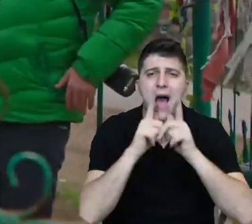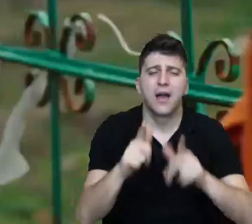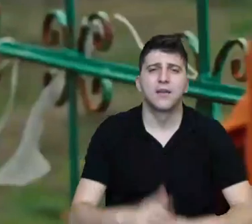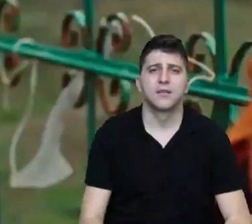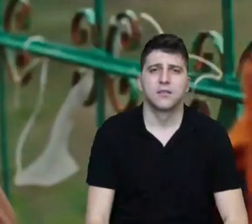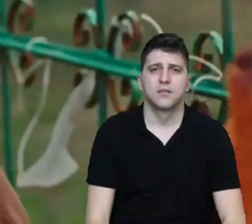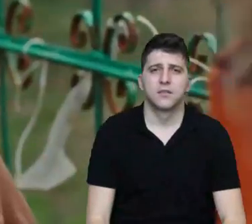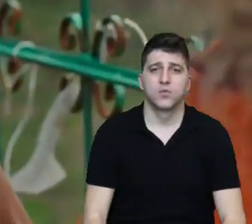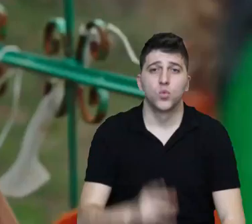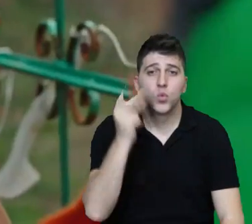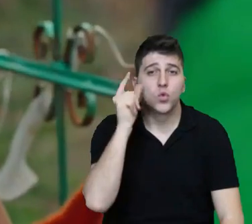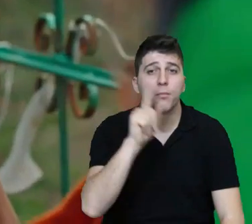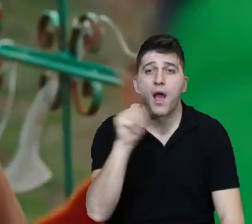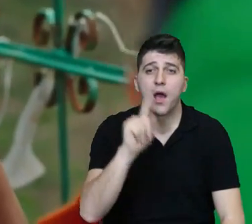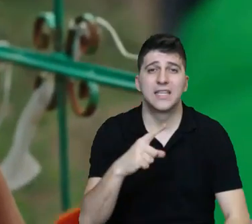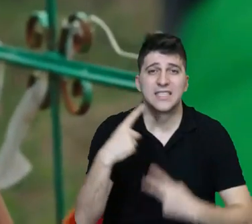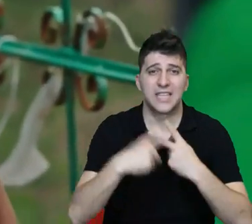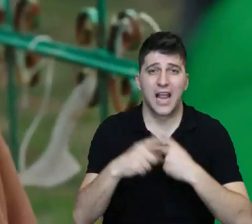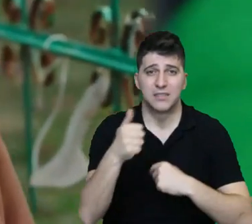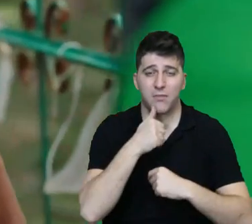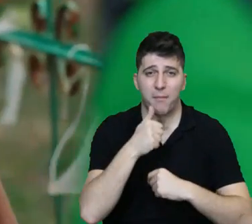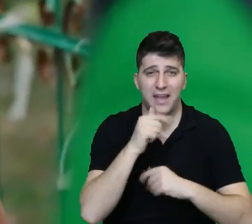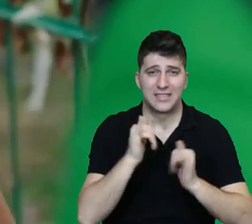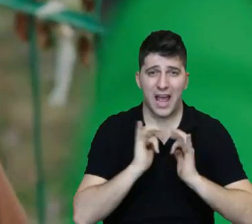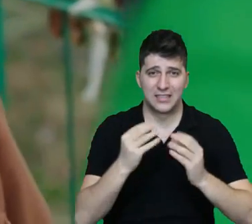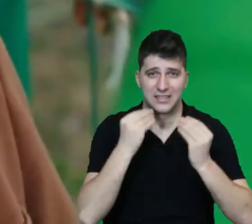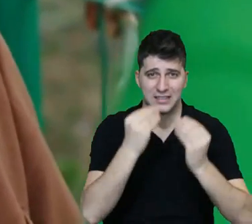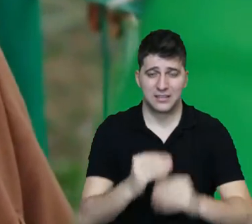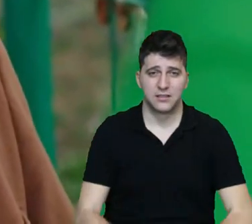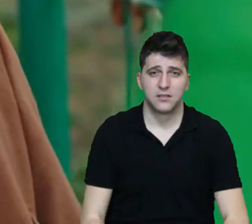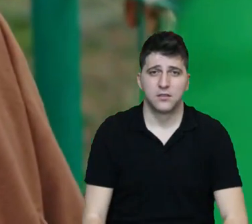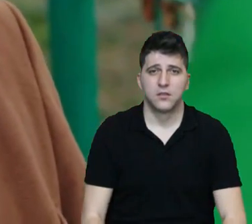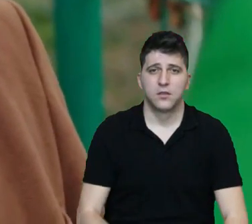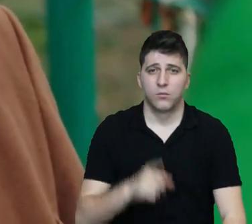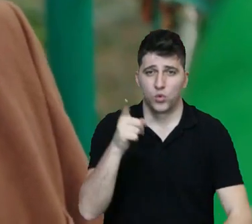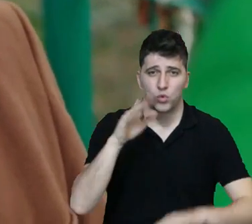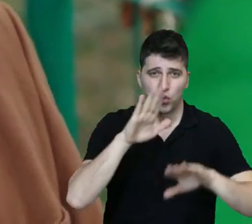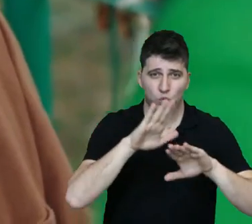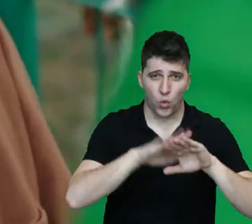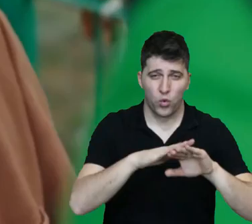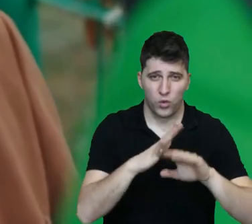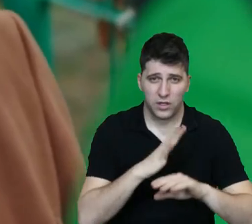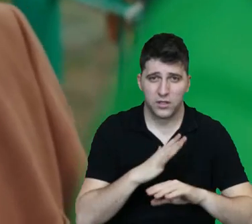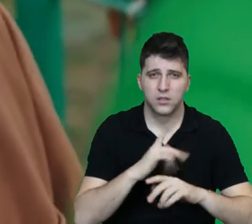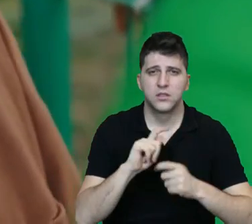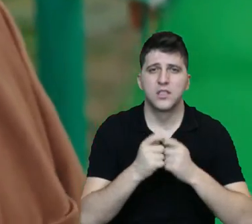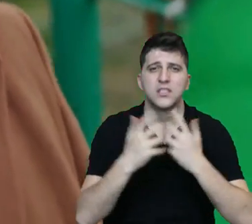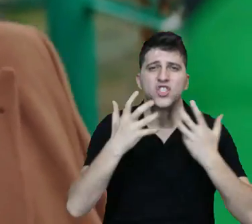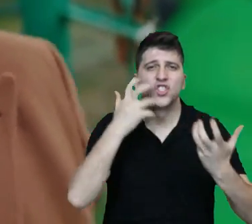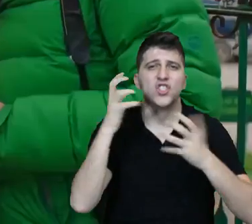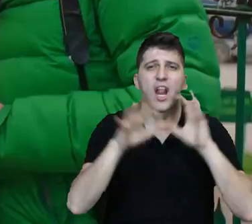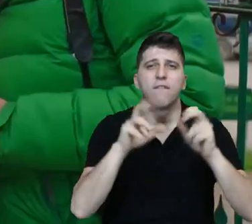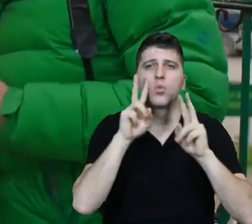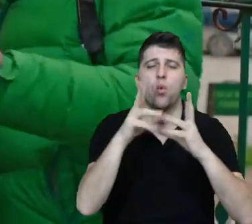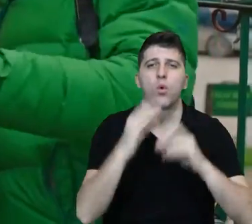çekti. Unutmayın, Yavaz Baba'yı rahatsız edenler ve sandukasına dokunanlar değişik yaratıklar